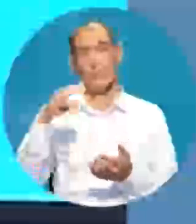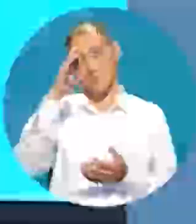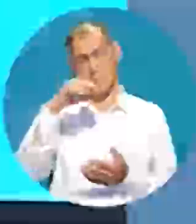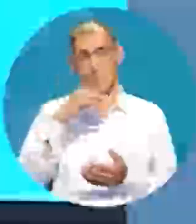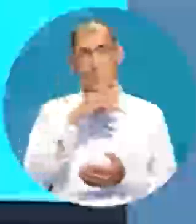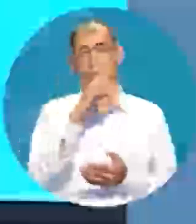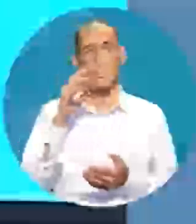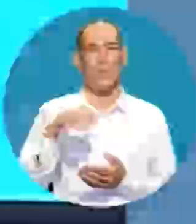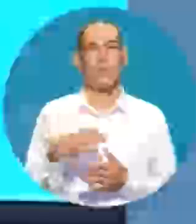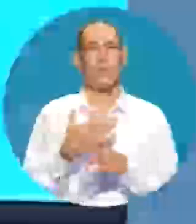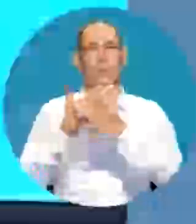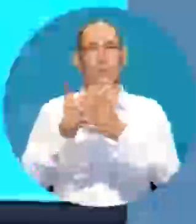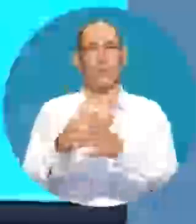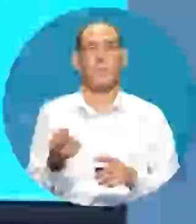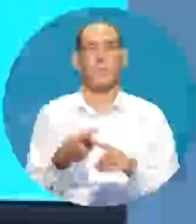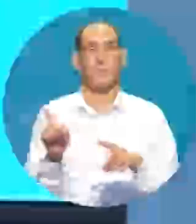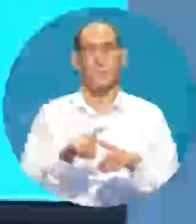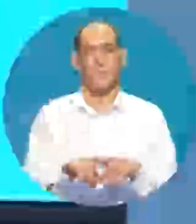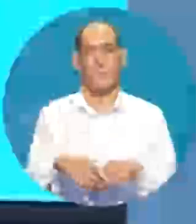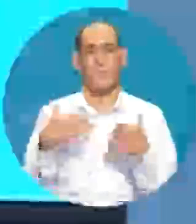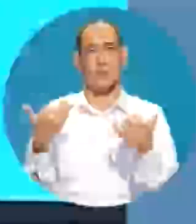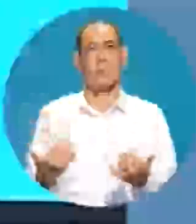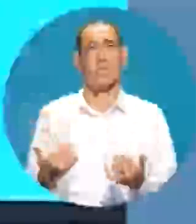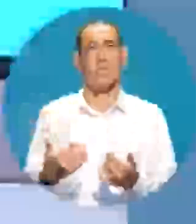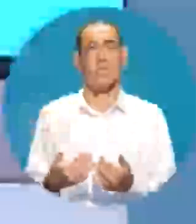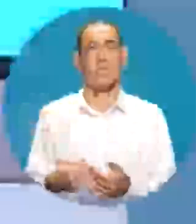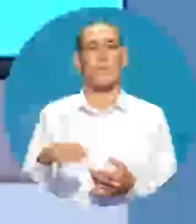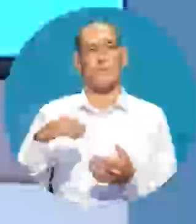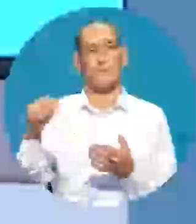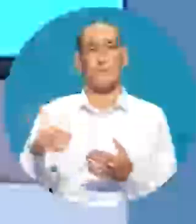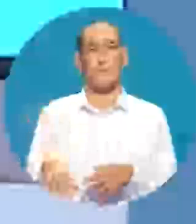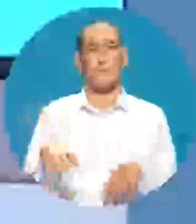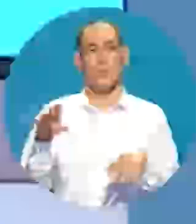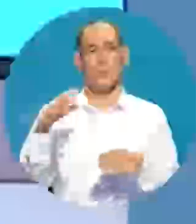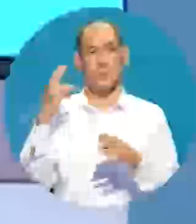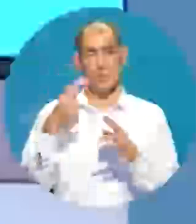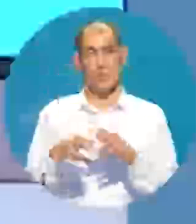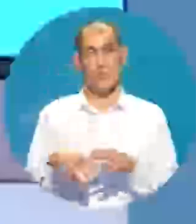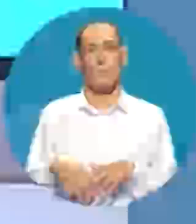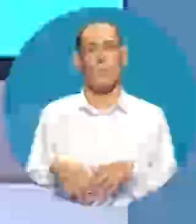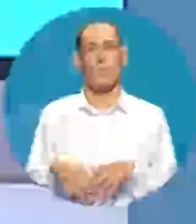Әлбетте ата-анаңыздың жәрдемінде. Ұсының менен бүгінгі жазу сабағымды